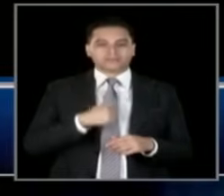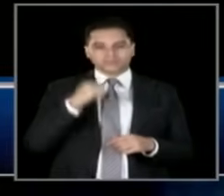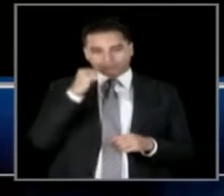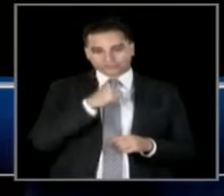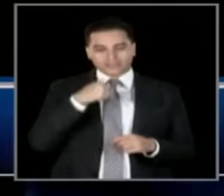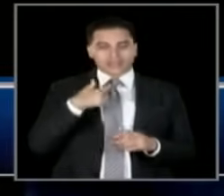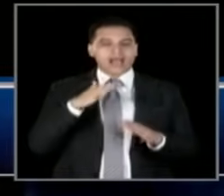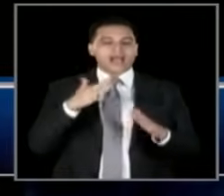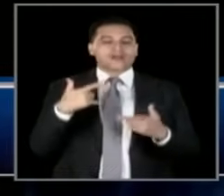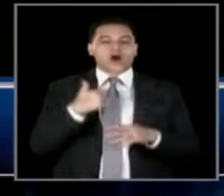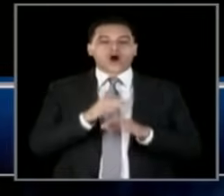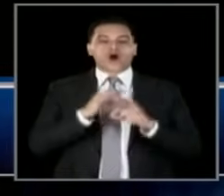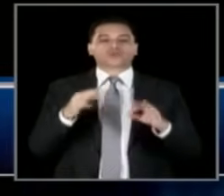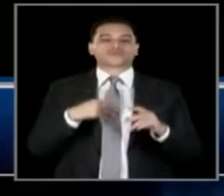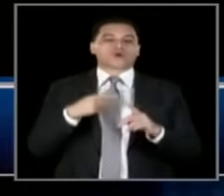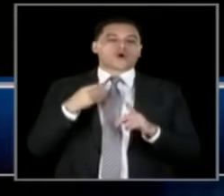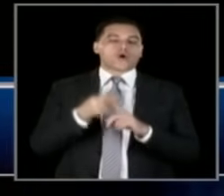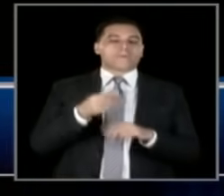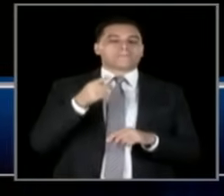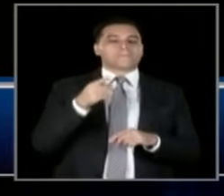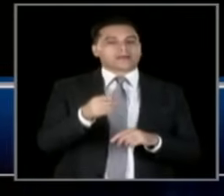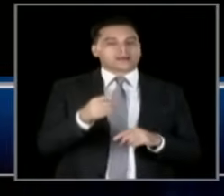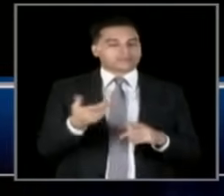كيف لي أن أشفى من حبك؟